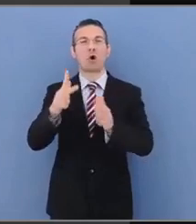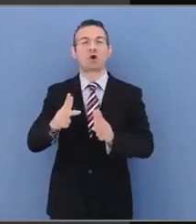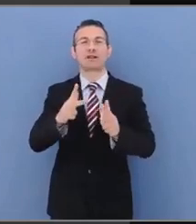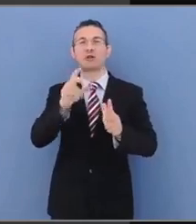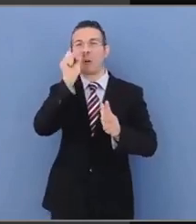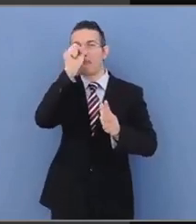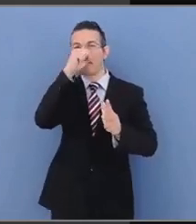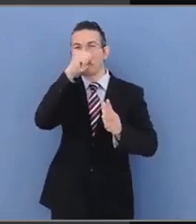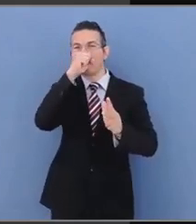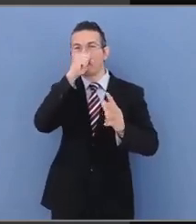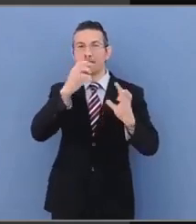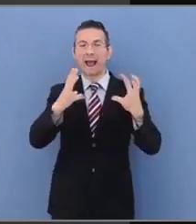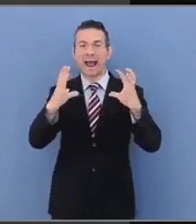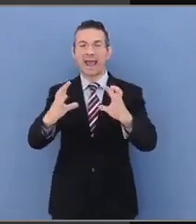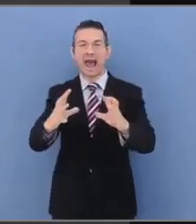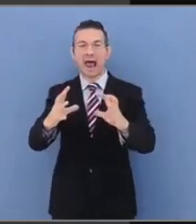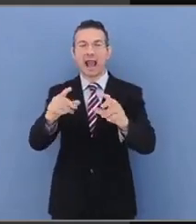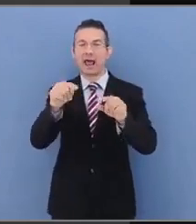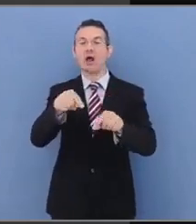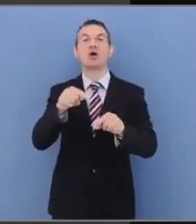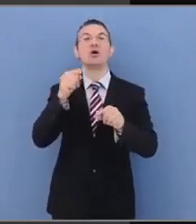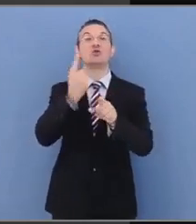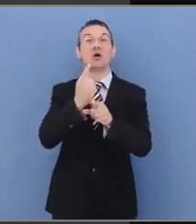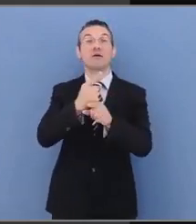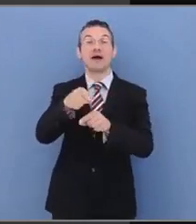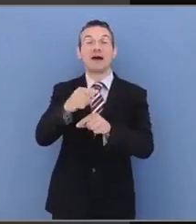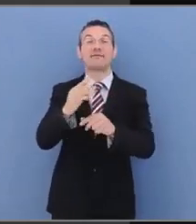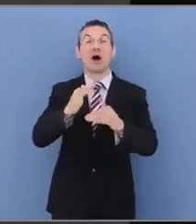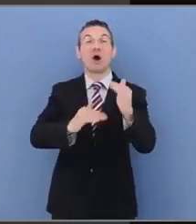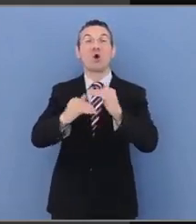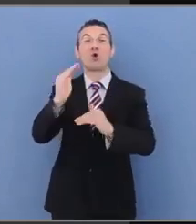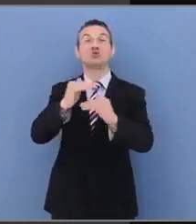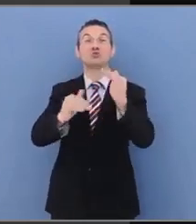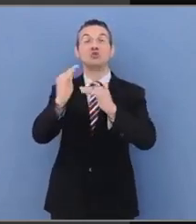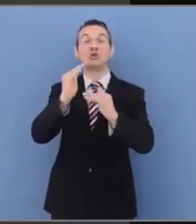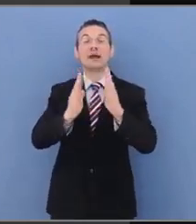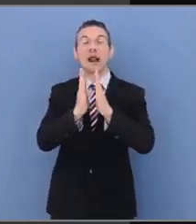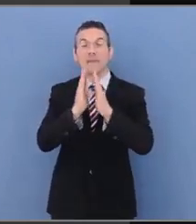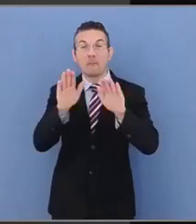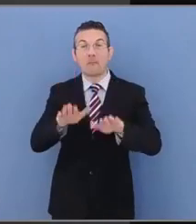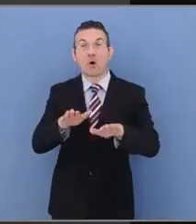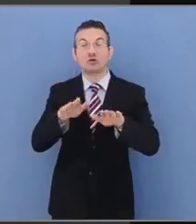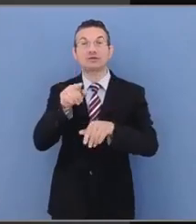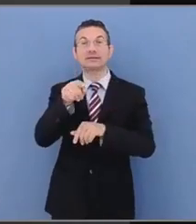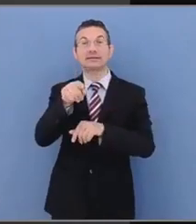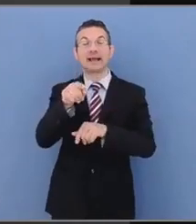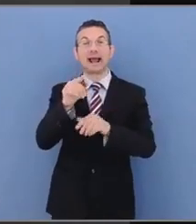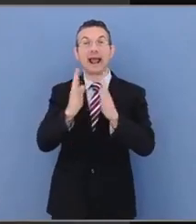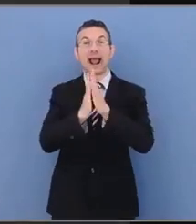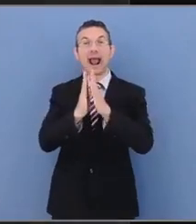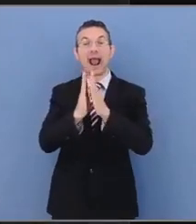la moschea. Proprio il contrario del campo dei miracoli.